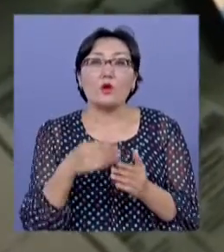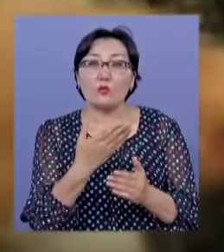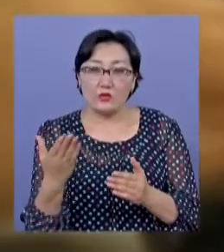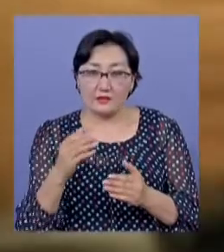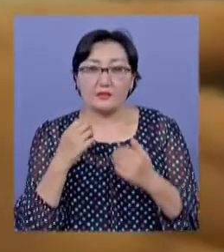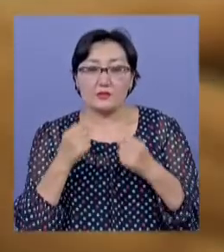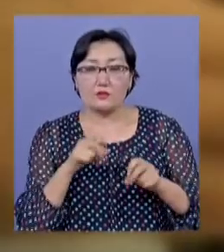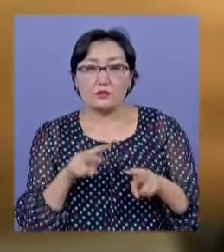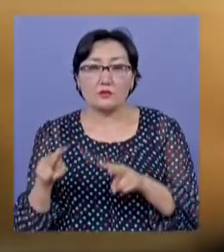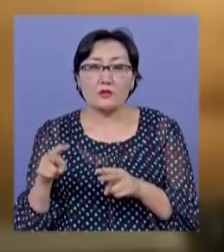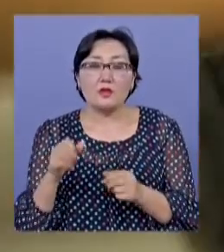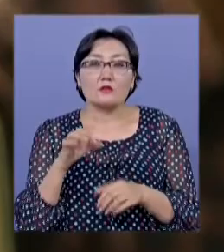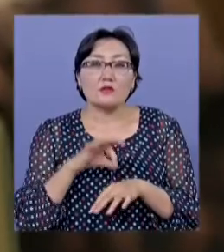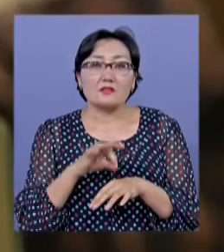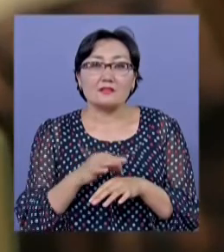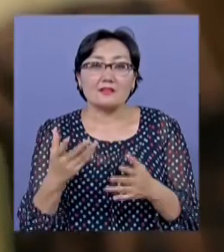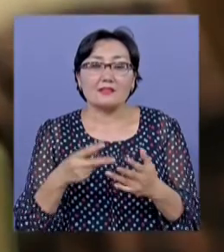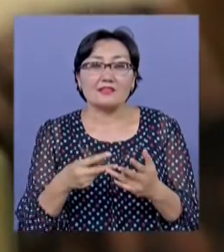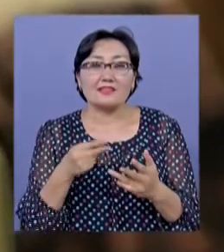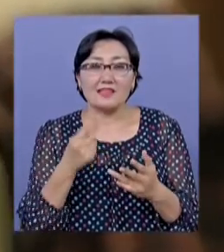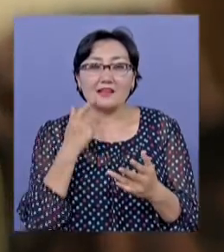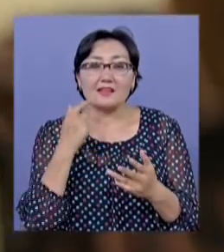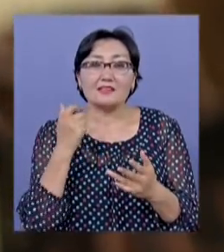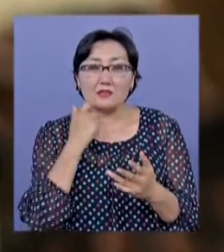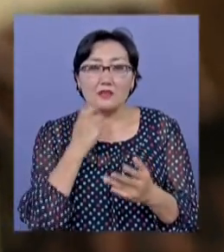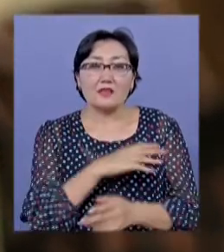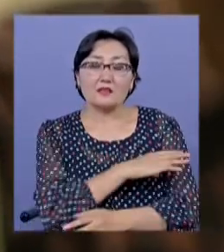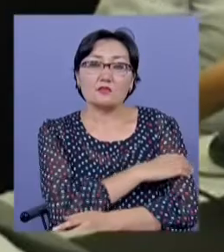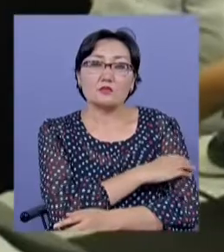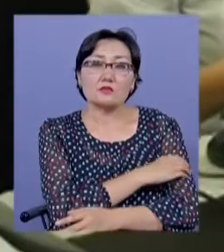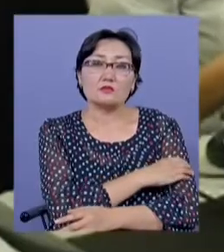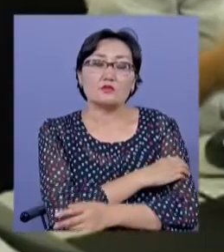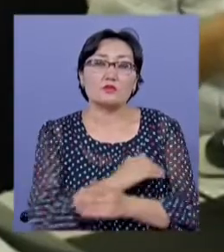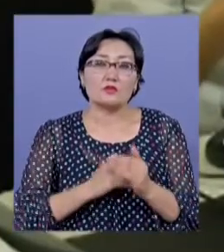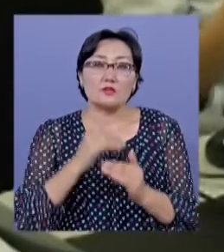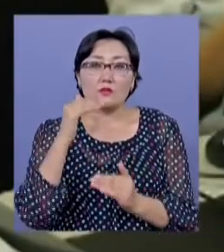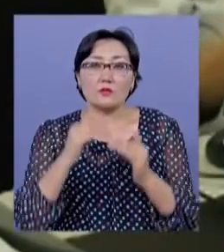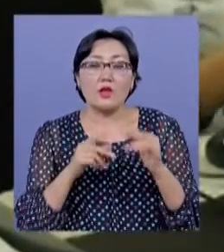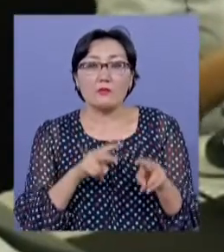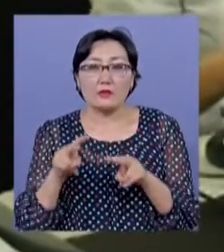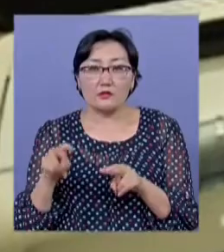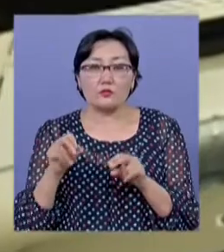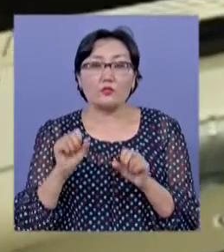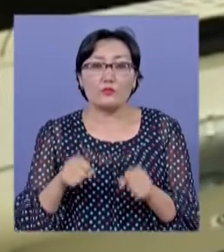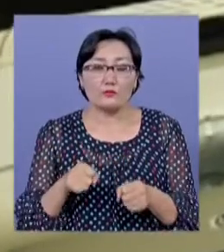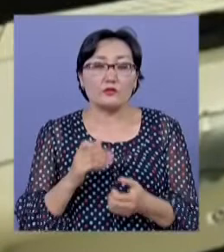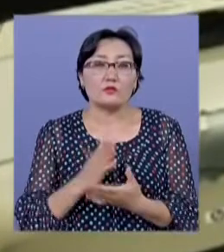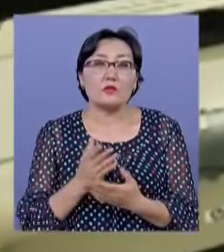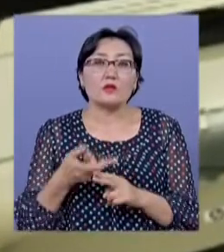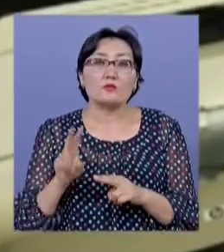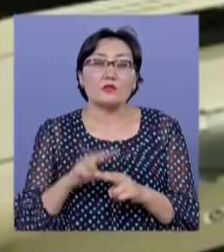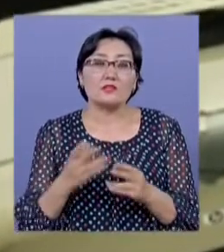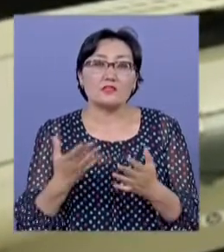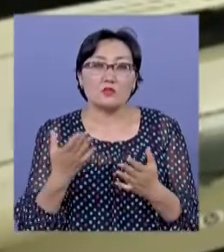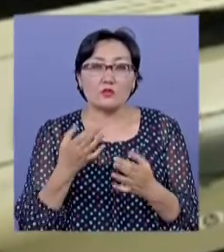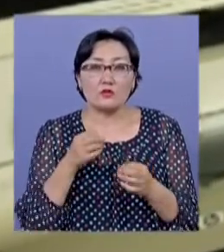алады. Мәселен, жақында қойылған диагноздарды, қандағы қант мөлшерін, артериалды қысымын, яғни динамикалық көрсеткіштерін бақылап отыруға әбден болады. Осылайша қандай да